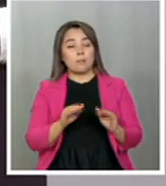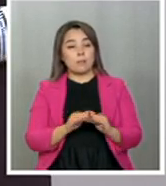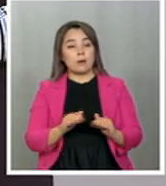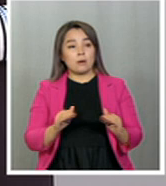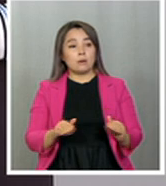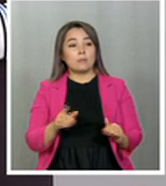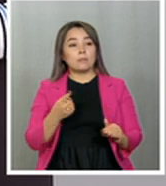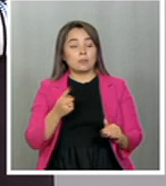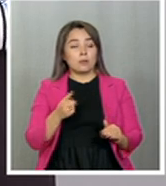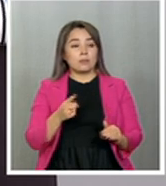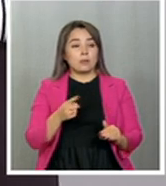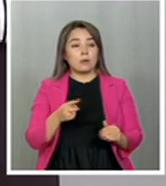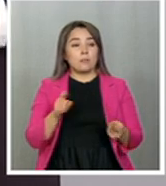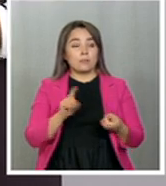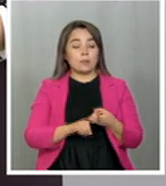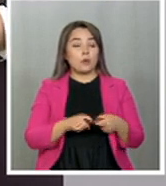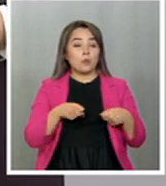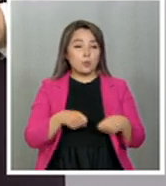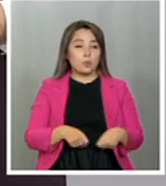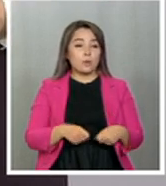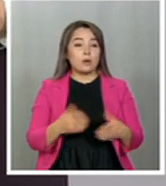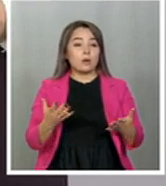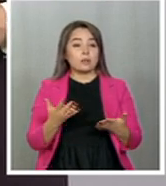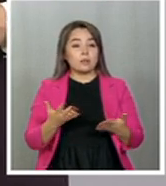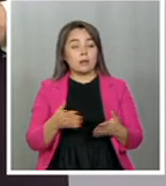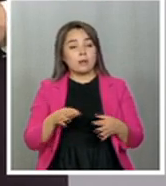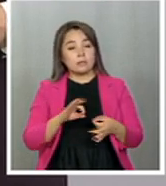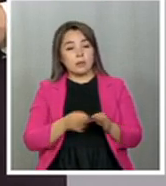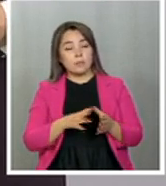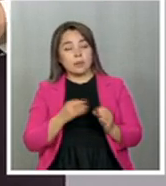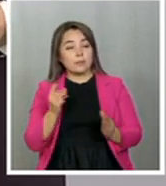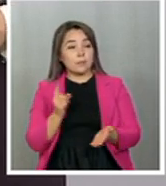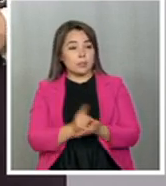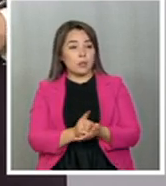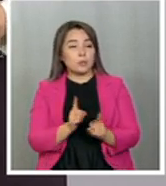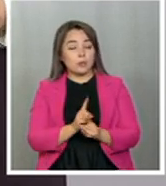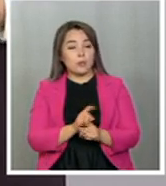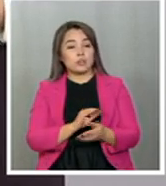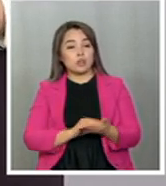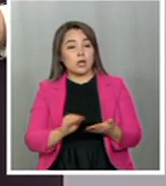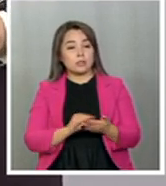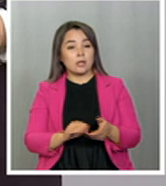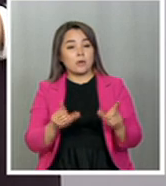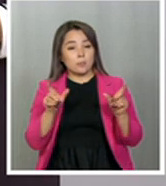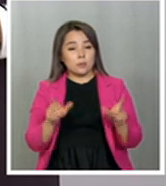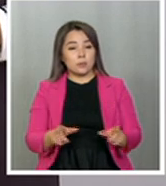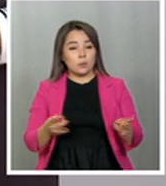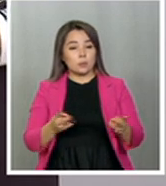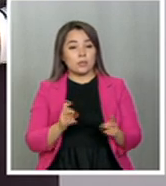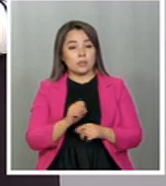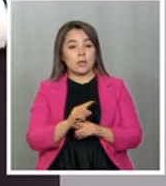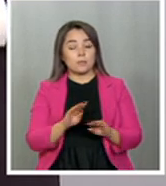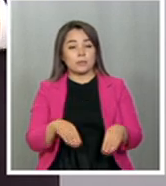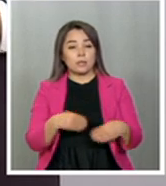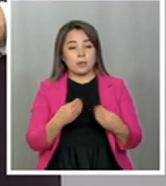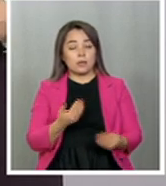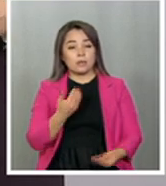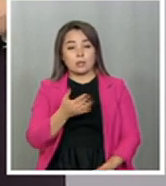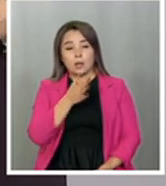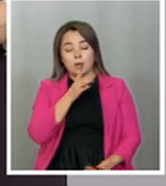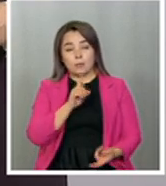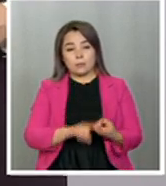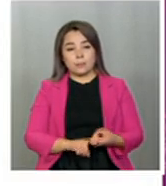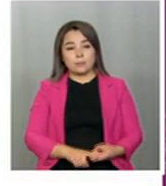неге құқылы екенін, неге міндетті екенін жазыңыздар. Тапсырманы орындауға уақыт беріледі. Сіздерге